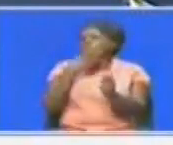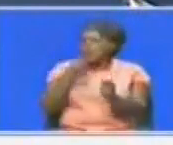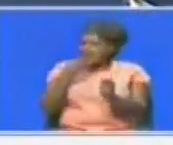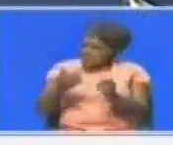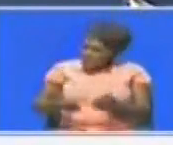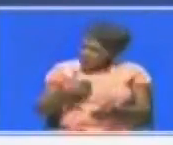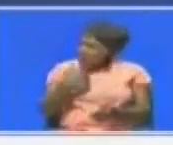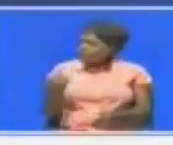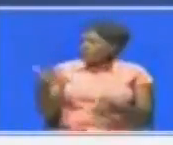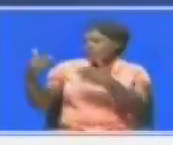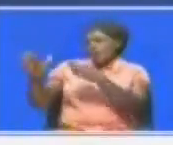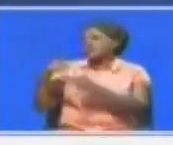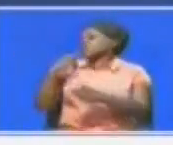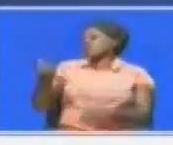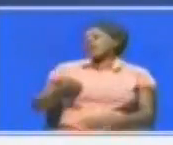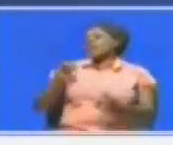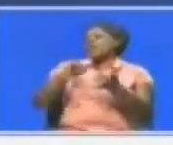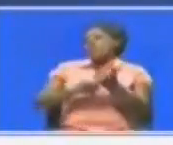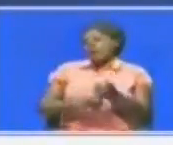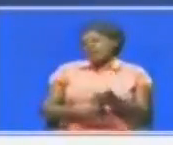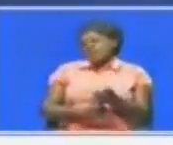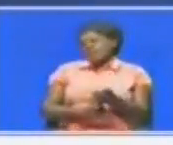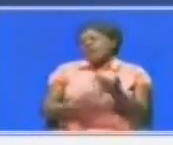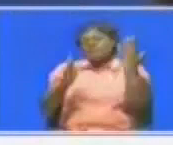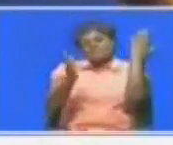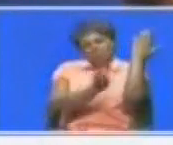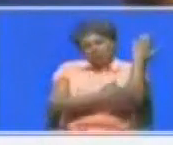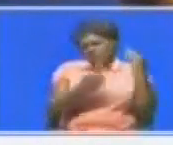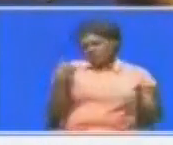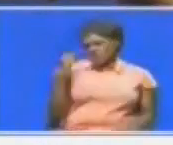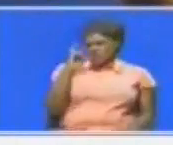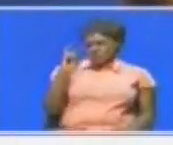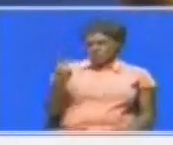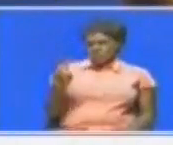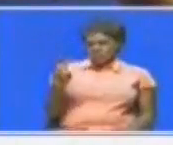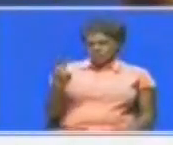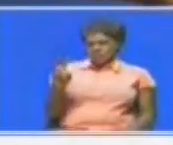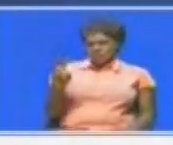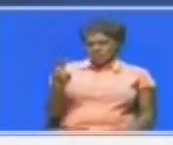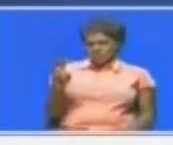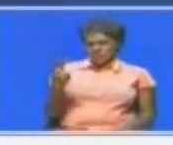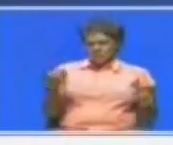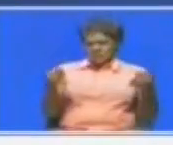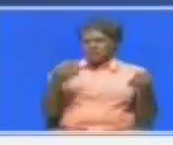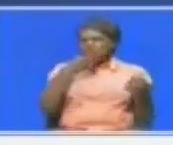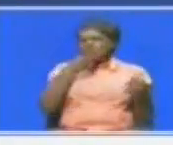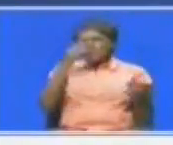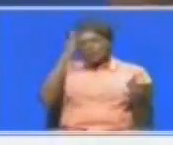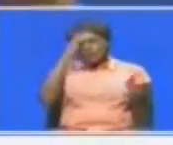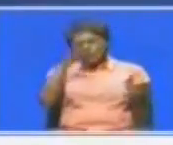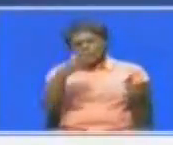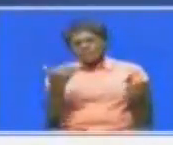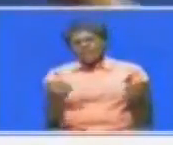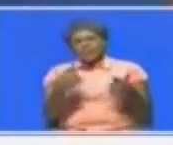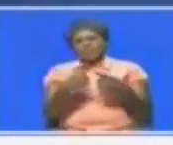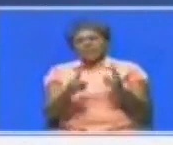mmezaa huku nje, mwajulishe wake zenu. Manake inakuwa ni mbaya. Juzi umeona yule kwa news, yule mshoo alikuwa ameaga, babake anajua ni mtoto wake, lakini